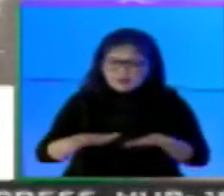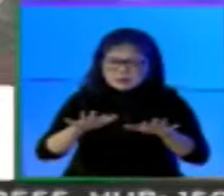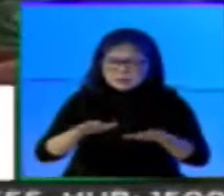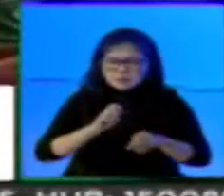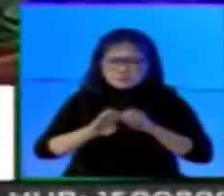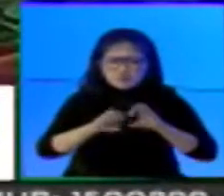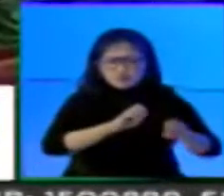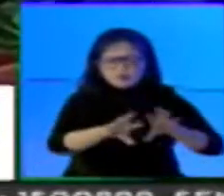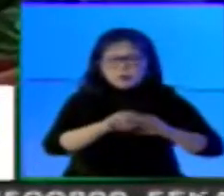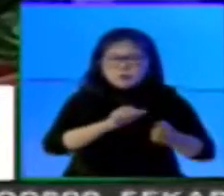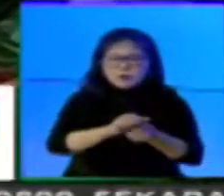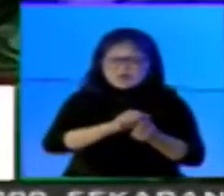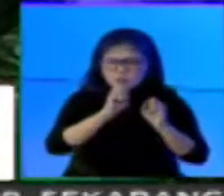itu.